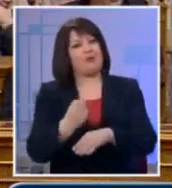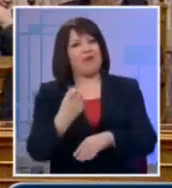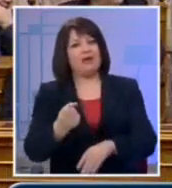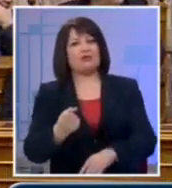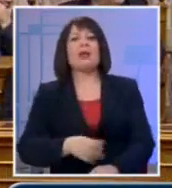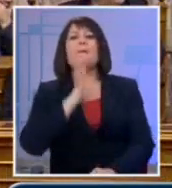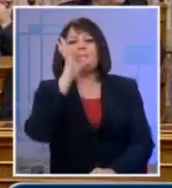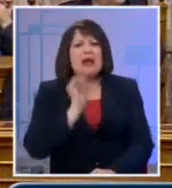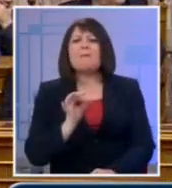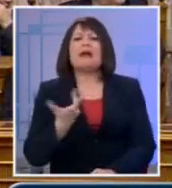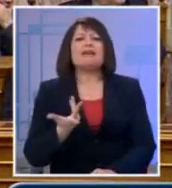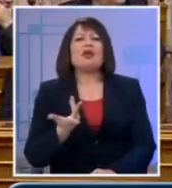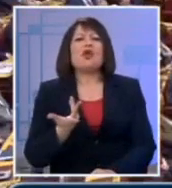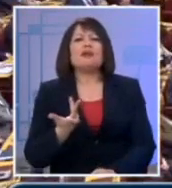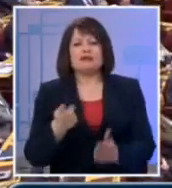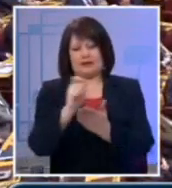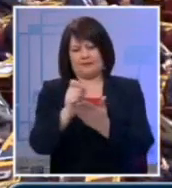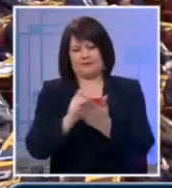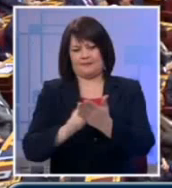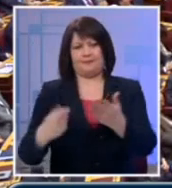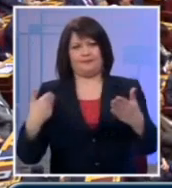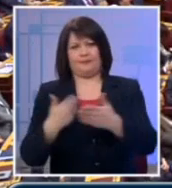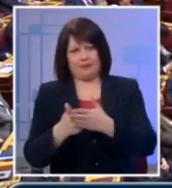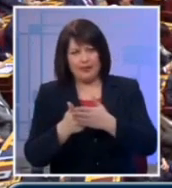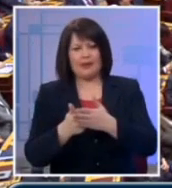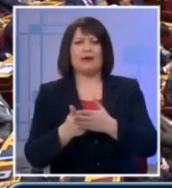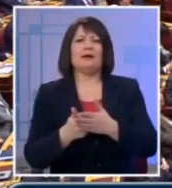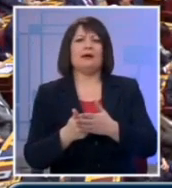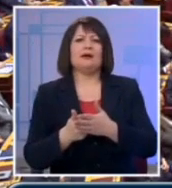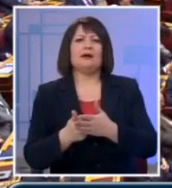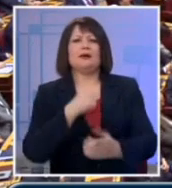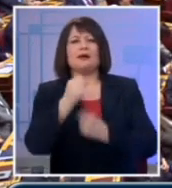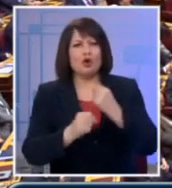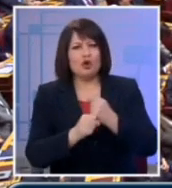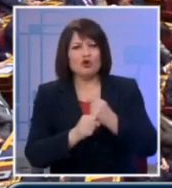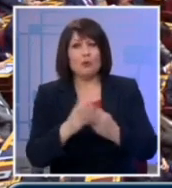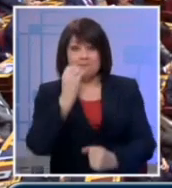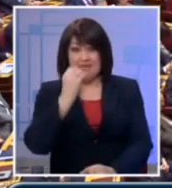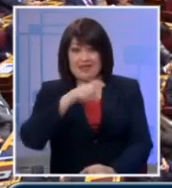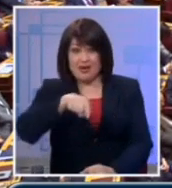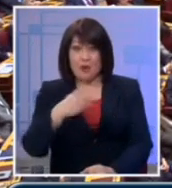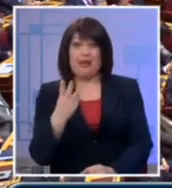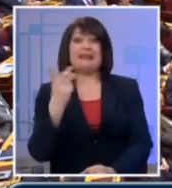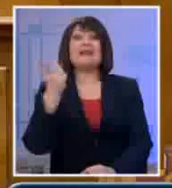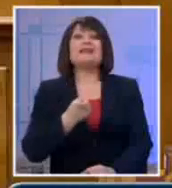Πραγματικότητα είναι ότι το πλεόνασμα που καταγράφηκε στο κλείσιμο του οικονομικού έτους ήταν μόλις